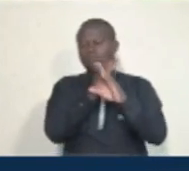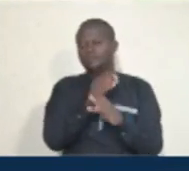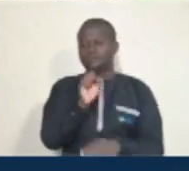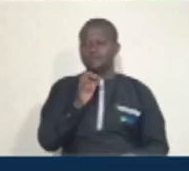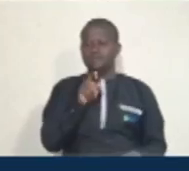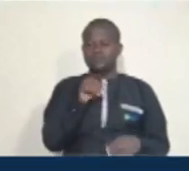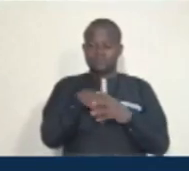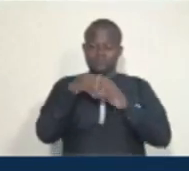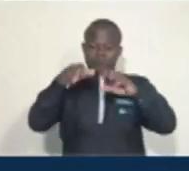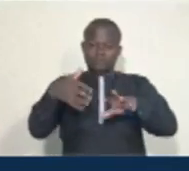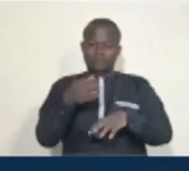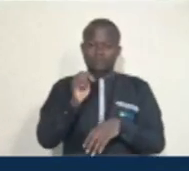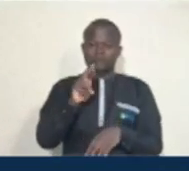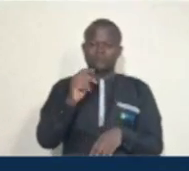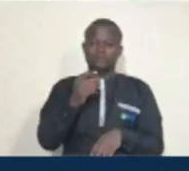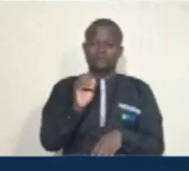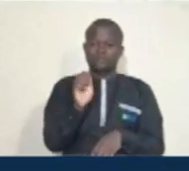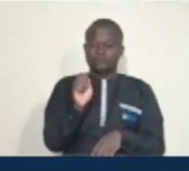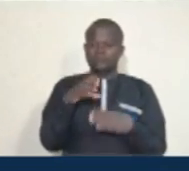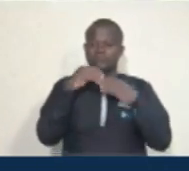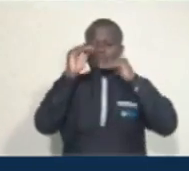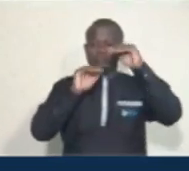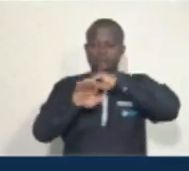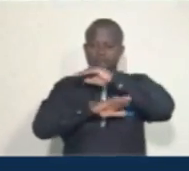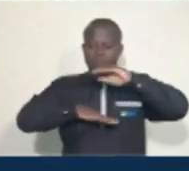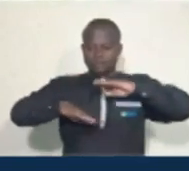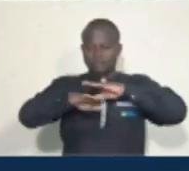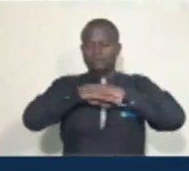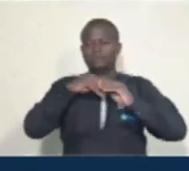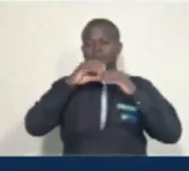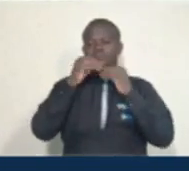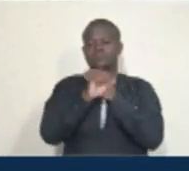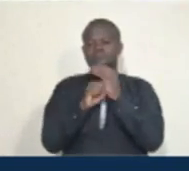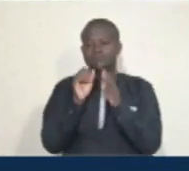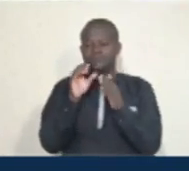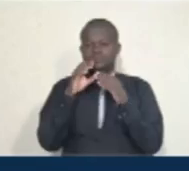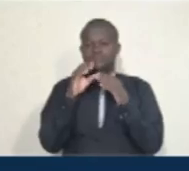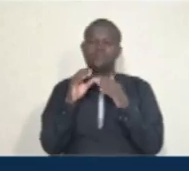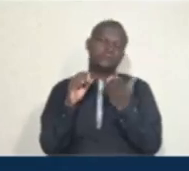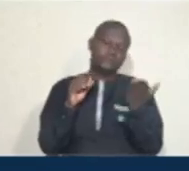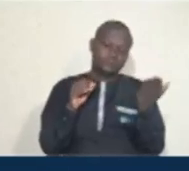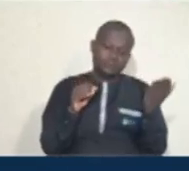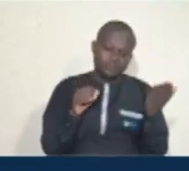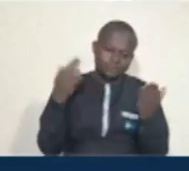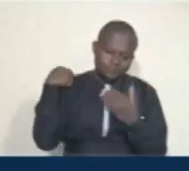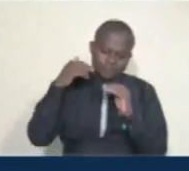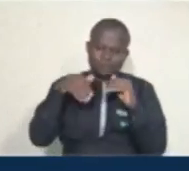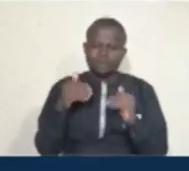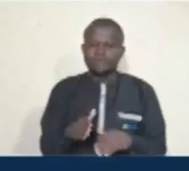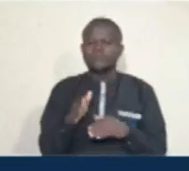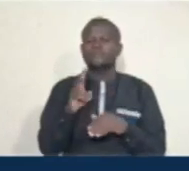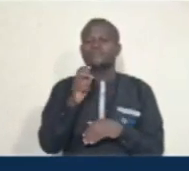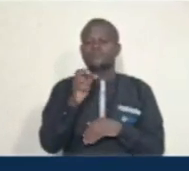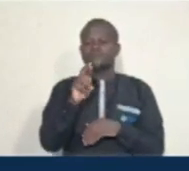babatoze gucukura imiringoti. Abayobozi b'inzego z'ibanze b'utugari, abayobozi b'imirenge, abagoronome,